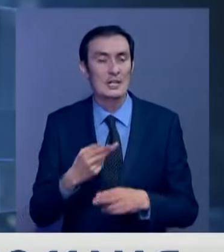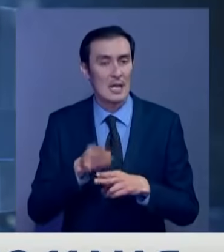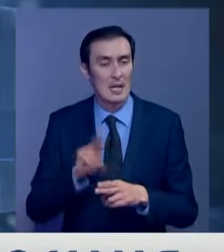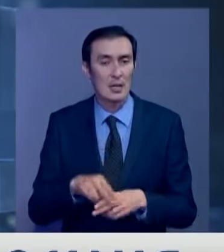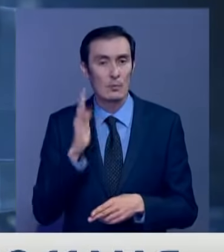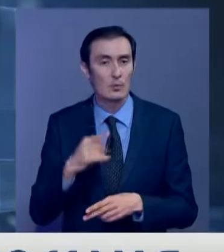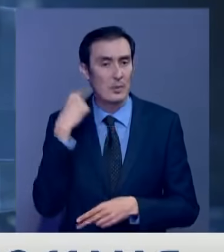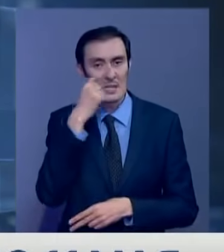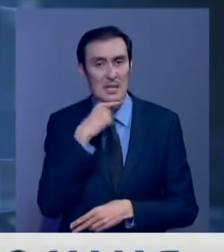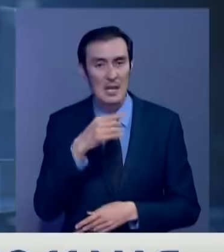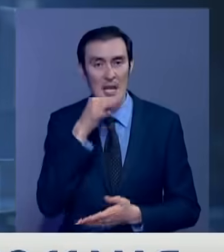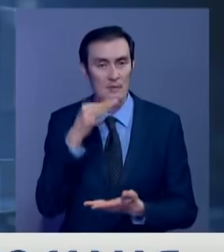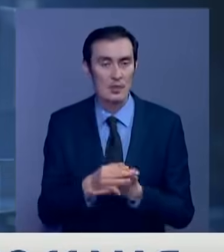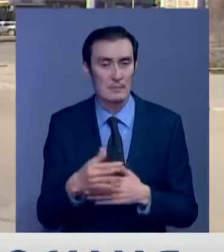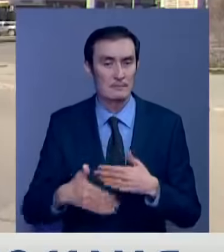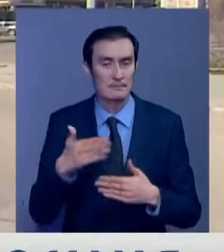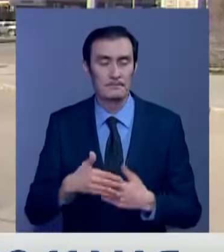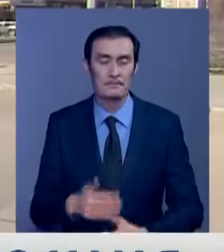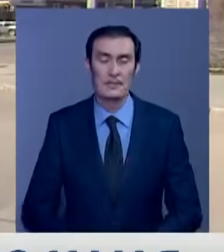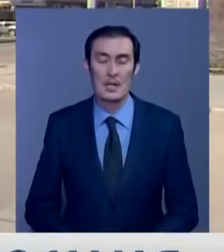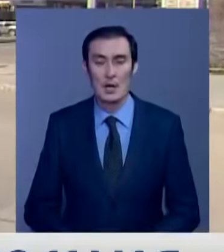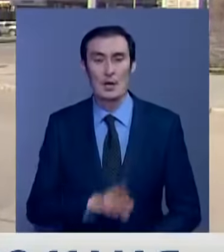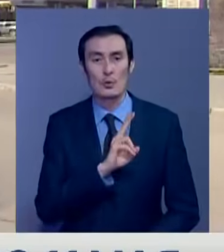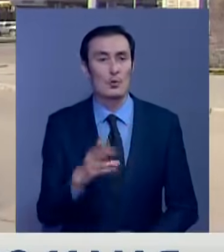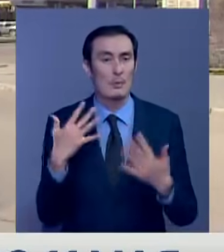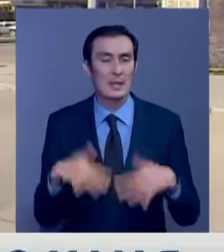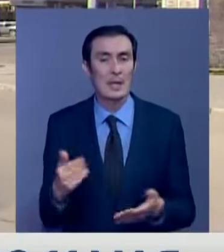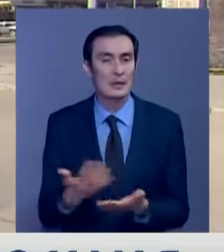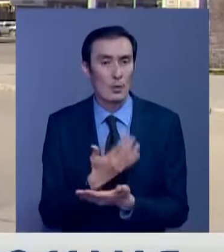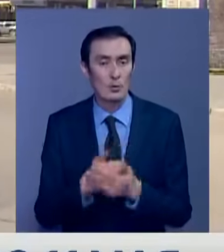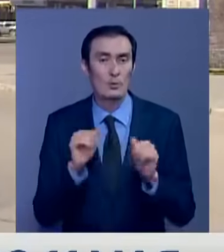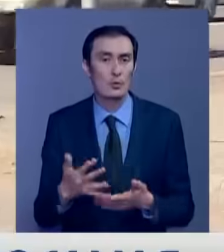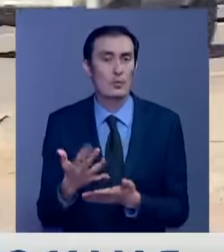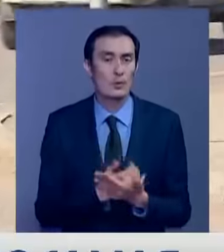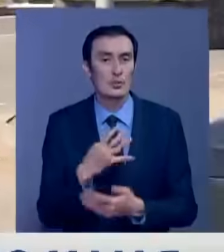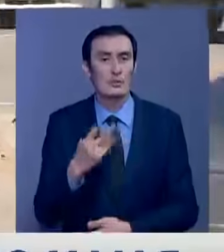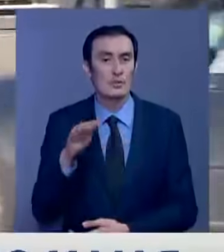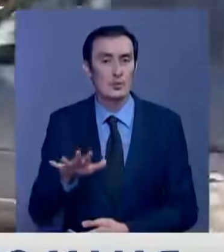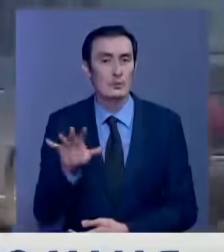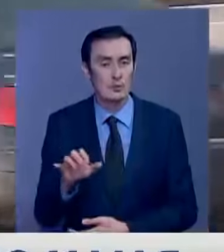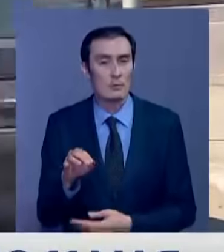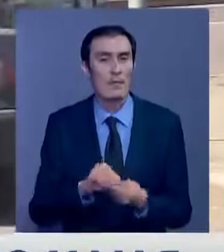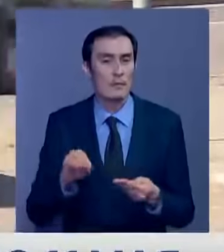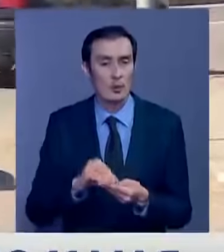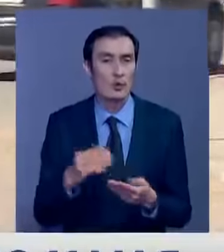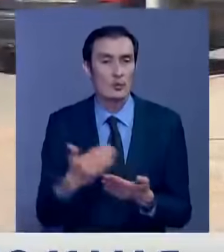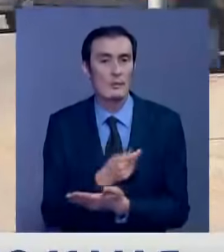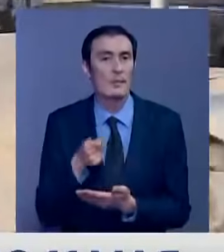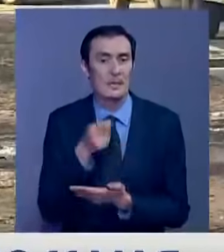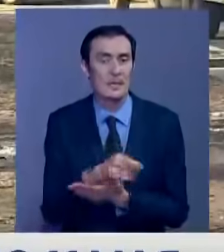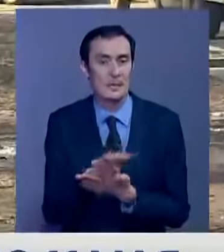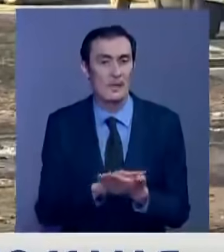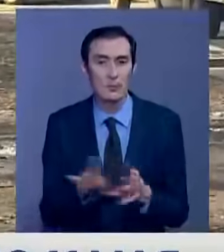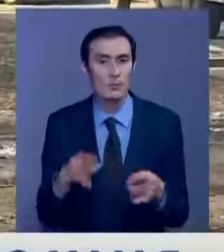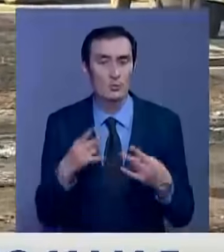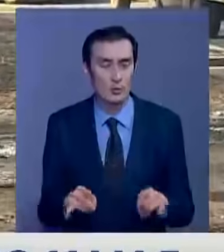это персональную ответственность. Те, кто потерял доходы, могут надеяться на 42 500 повторно. Снова подавать заявку